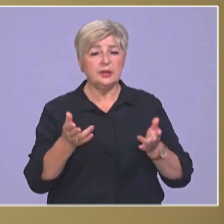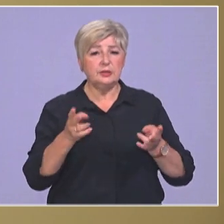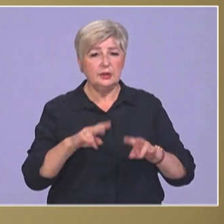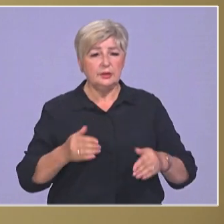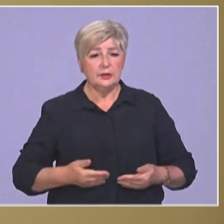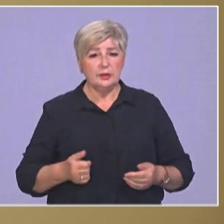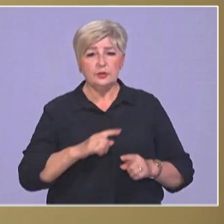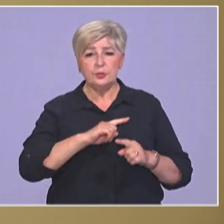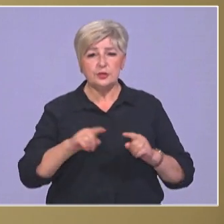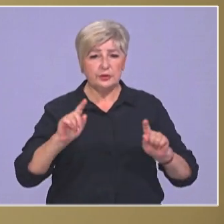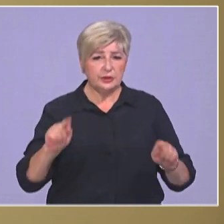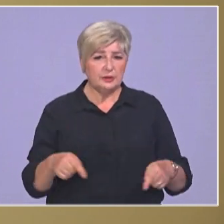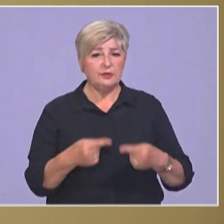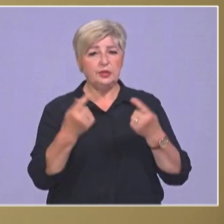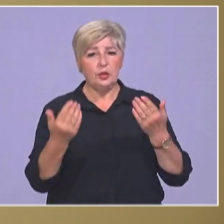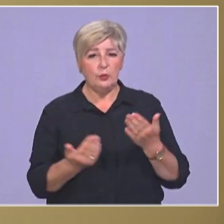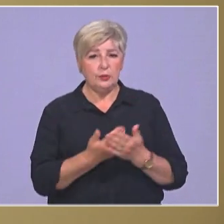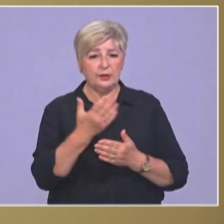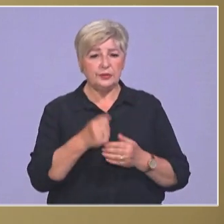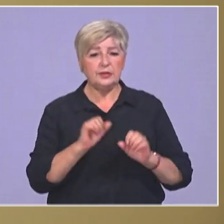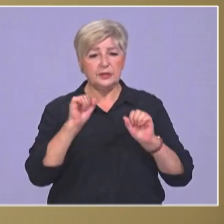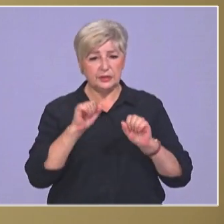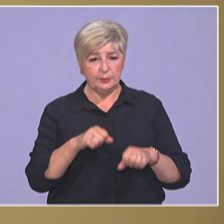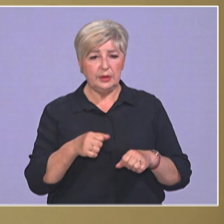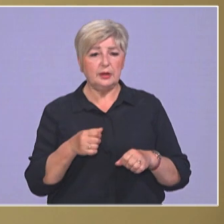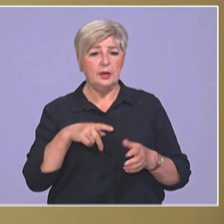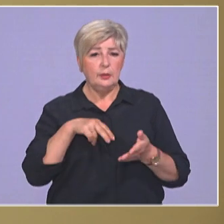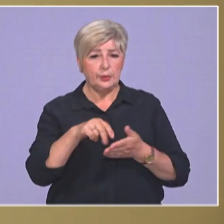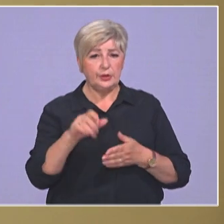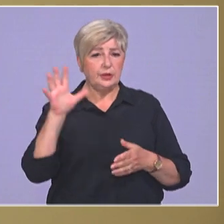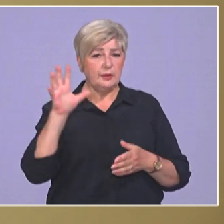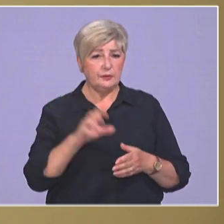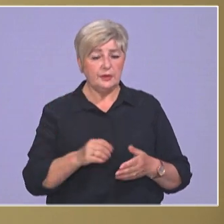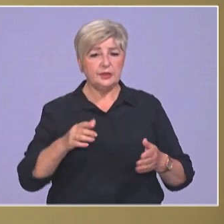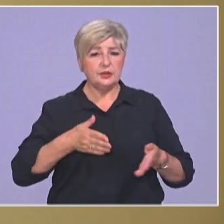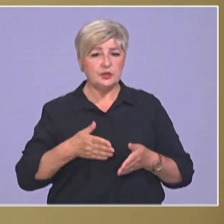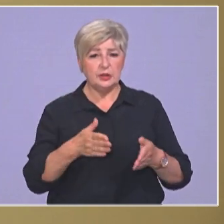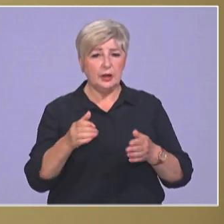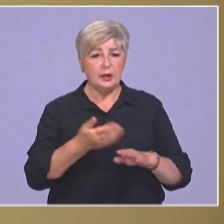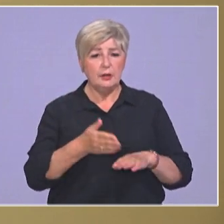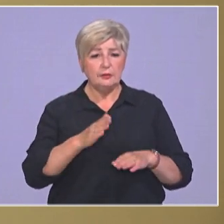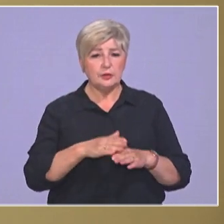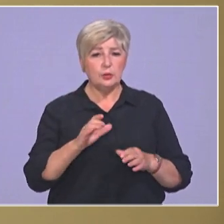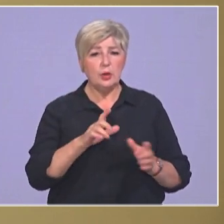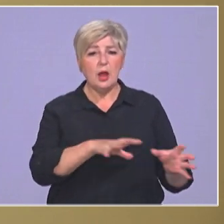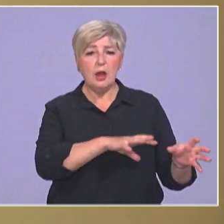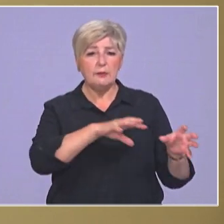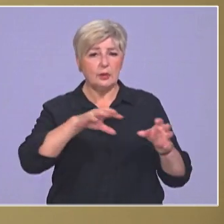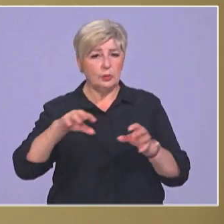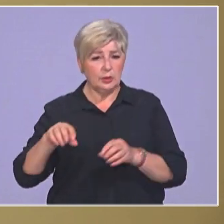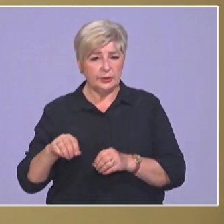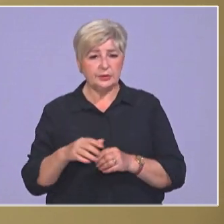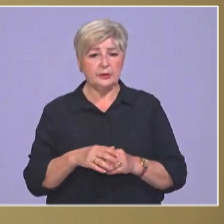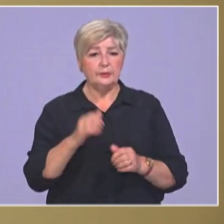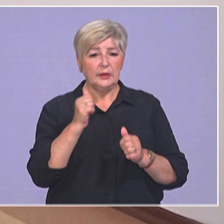швидко відновився і зміг пройти весь шлях важкої евакуації. Ми